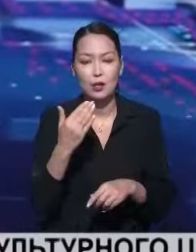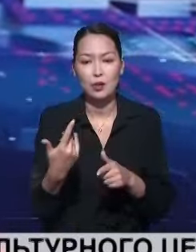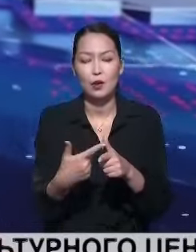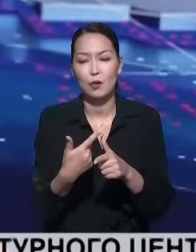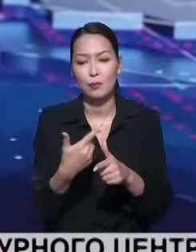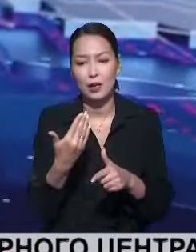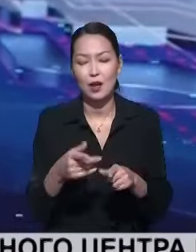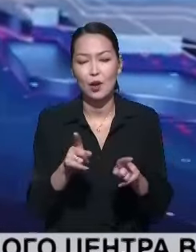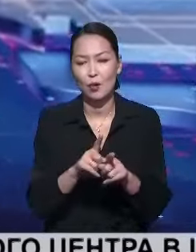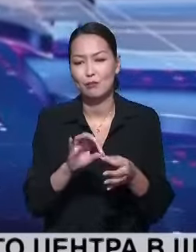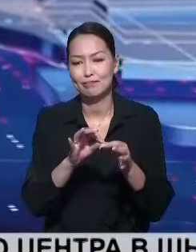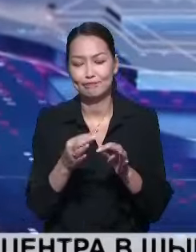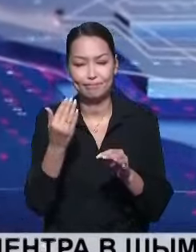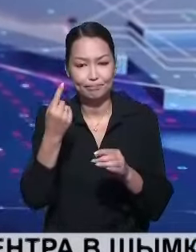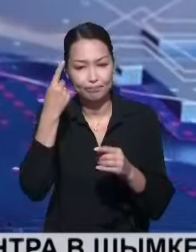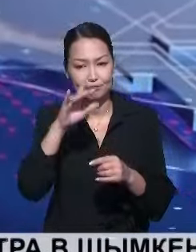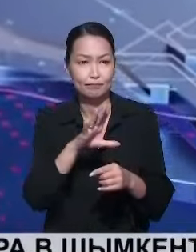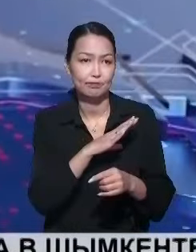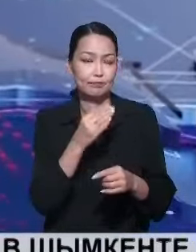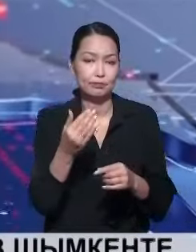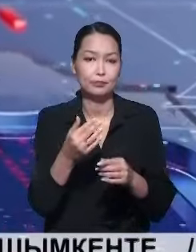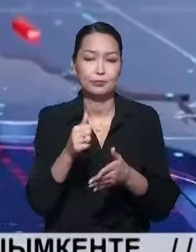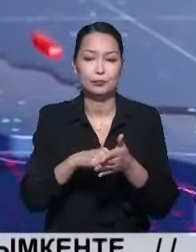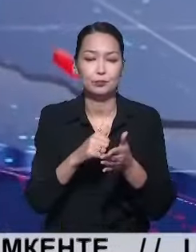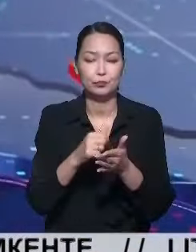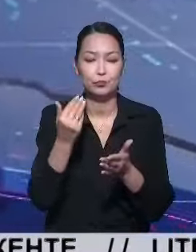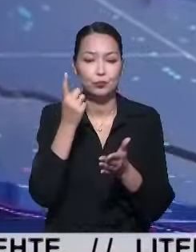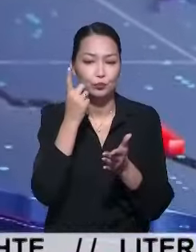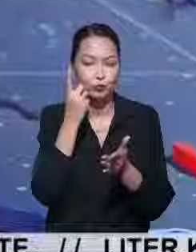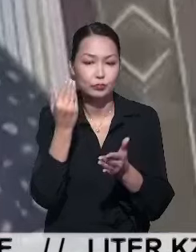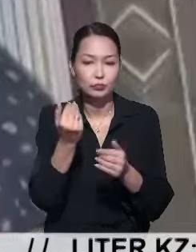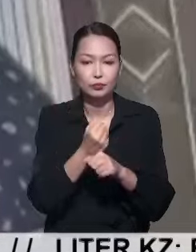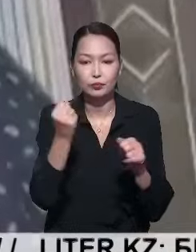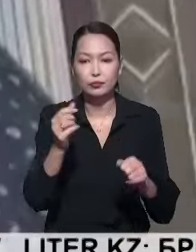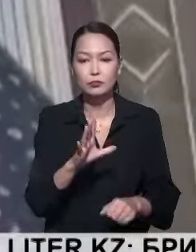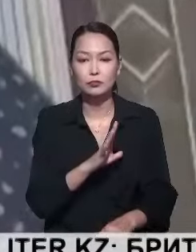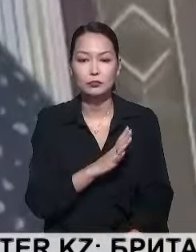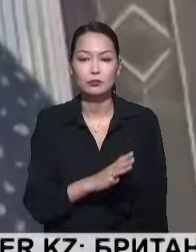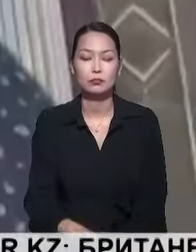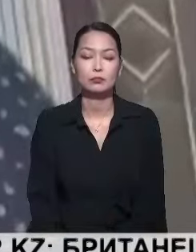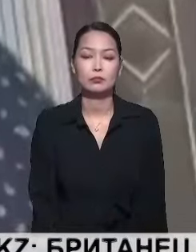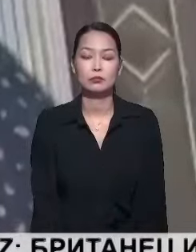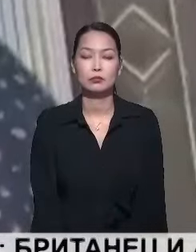Аяш по прозвищу «Инженер». Он был убит, когда из-за взрывчатки взорвался его мобильный телефон.